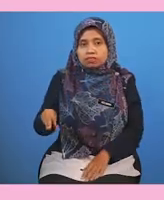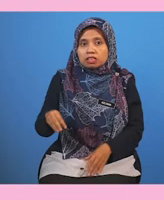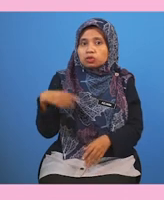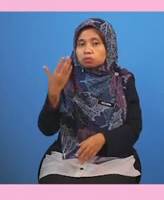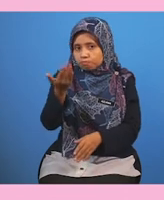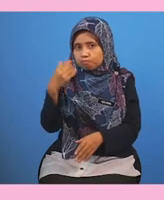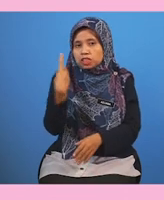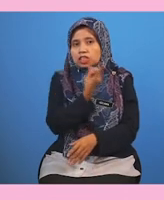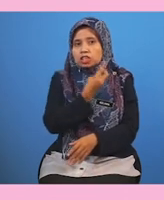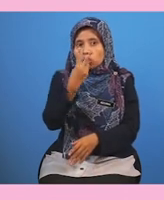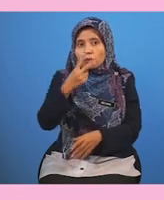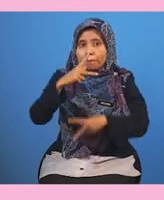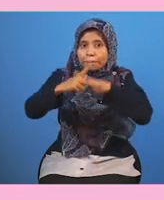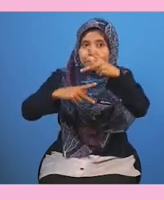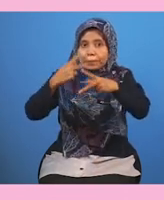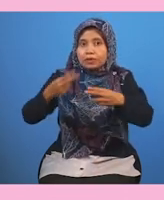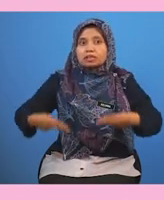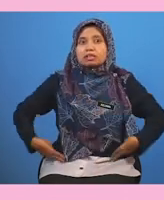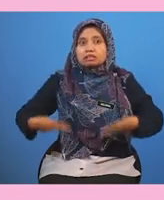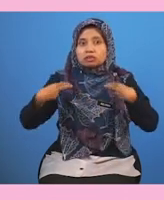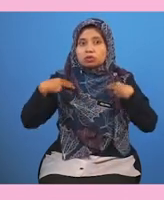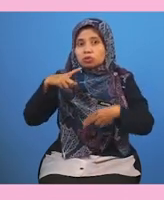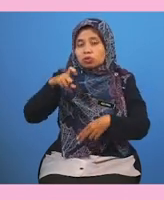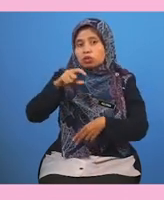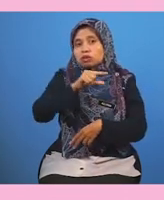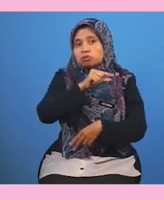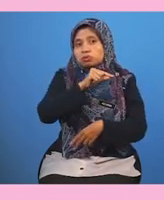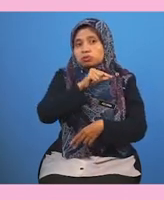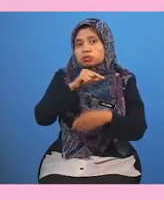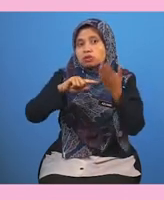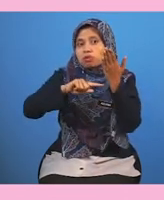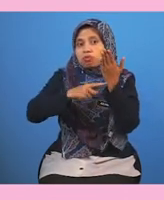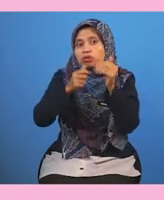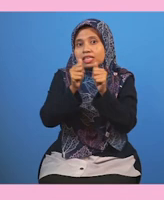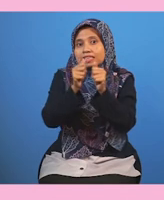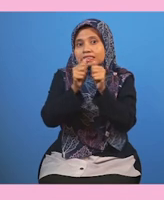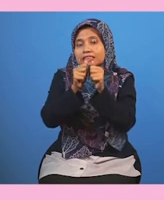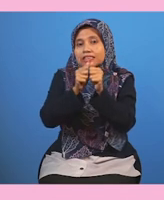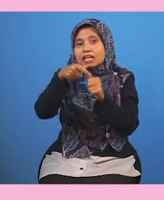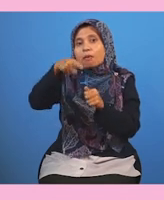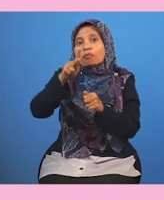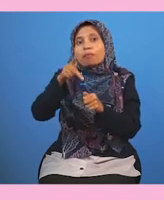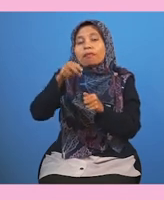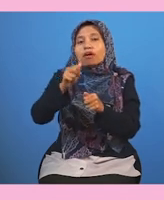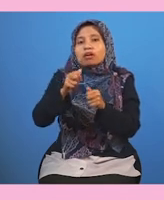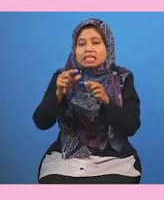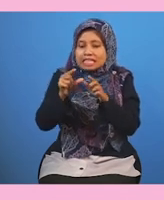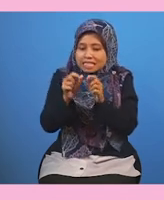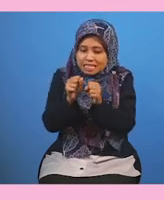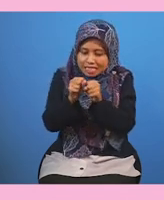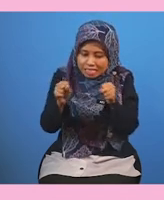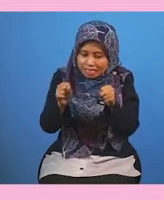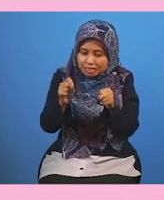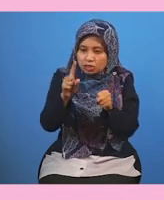kita lihat peringkat hidup ulat burung. Ia bermula dengan pupa selalunya bersaiz 1 hingga 2